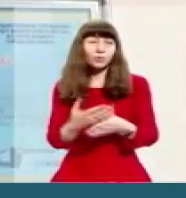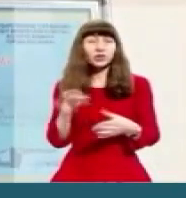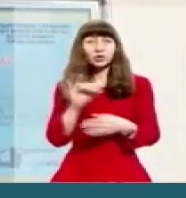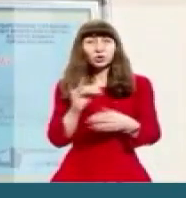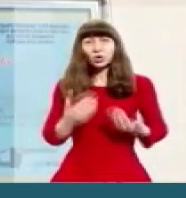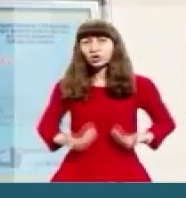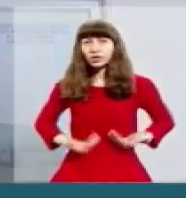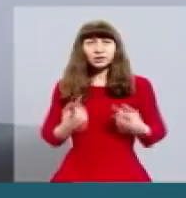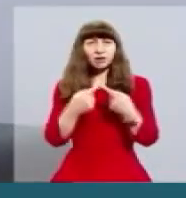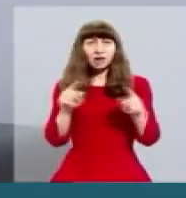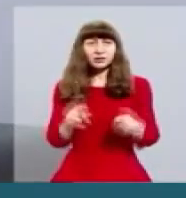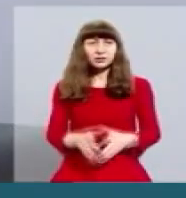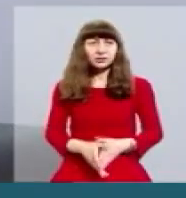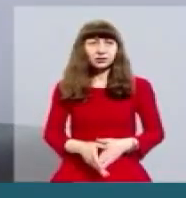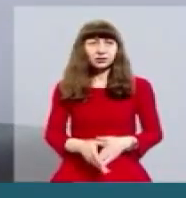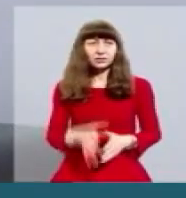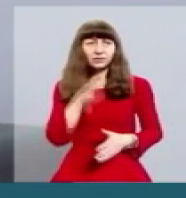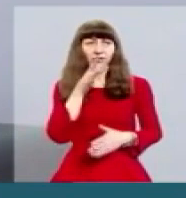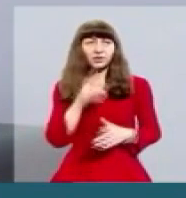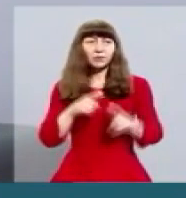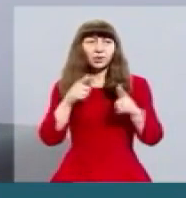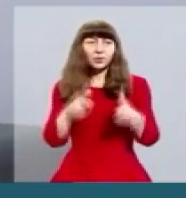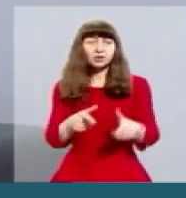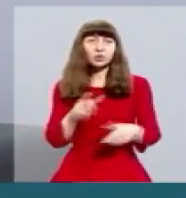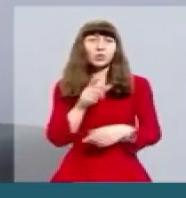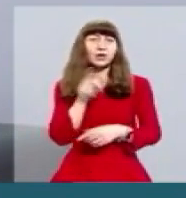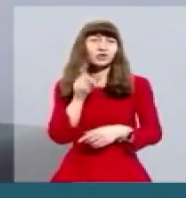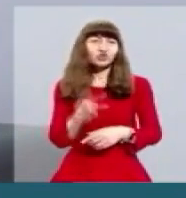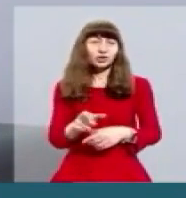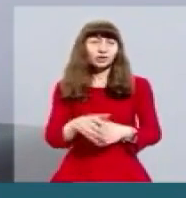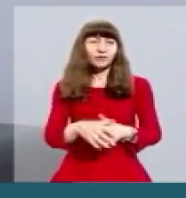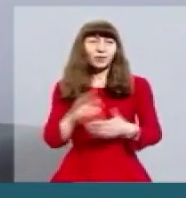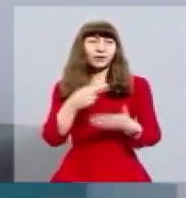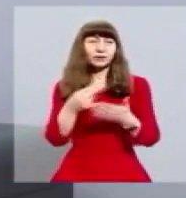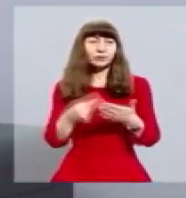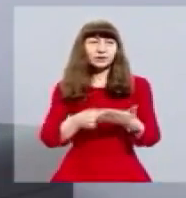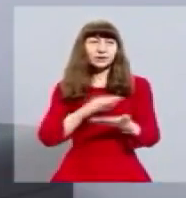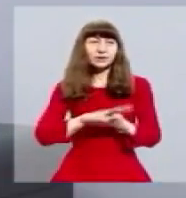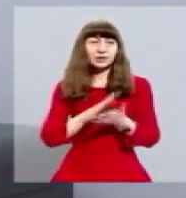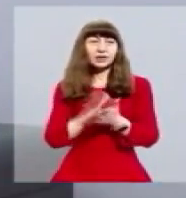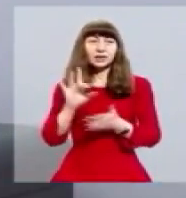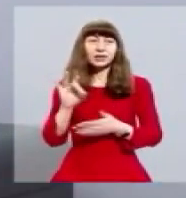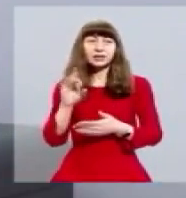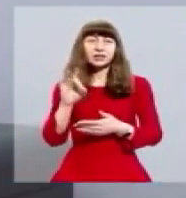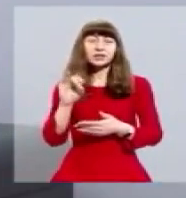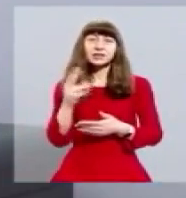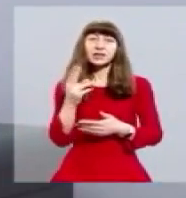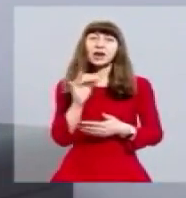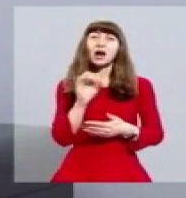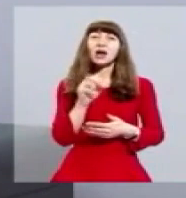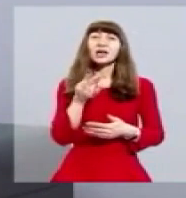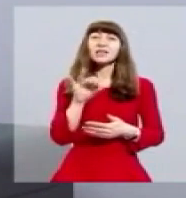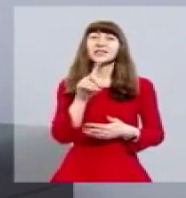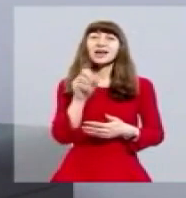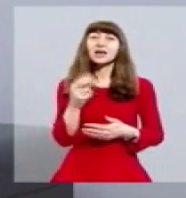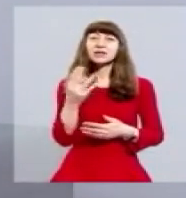Истории, говорит, разные. При поступлении получателя услуг составляется договор о ресоциализации, который